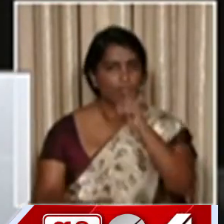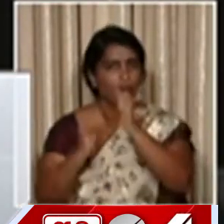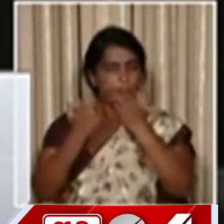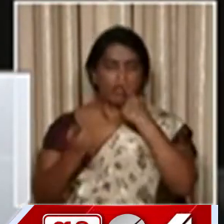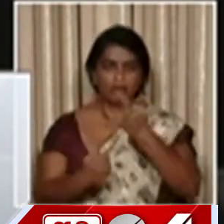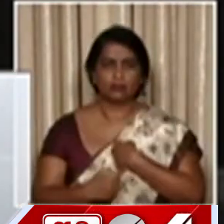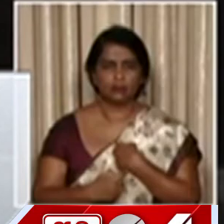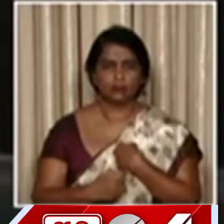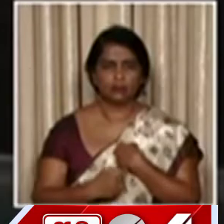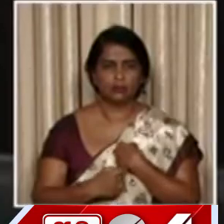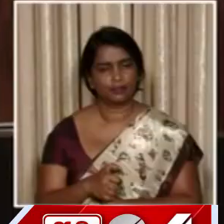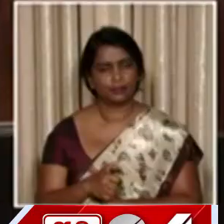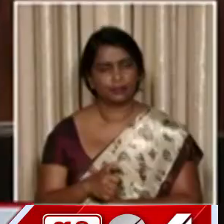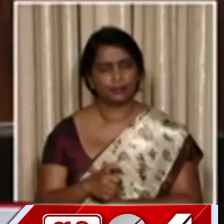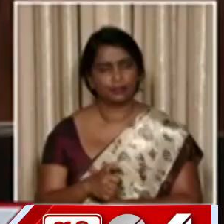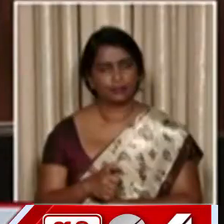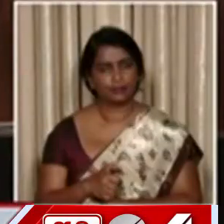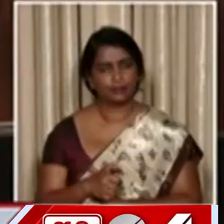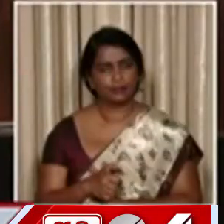හරි බොහොම ස්තුතියි කල් දියලා යන්න